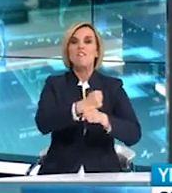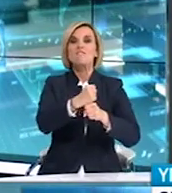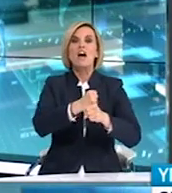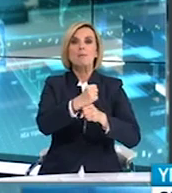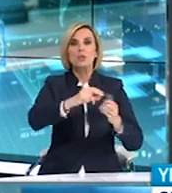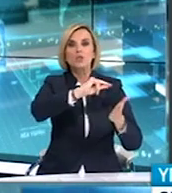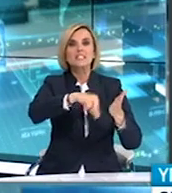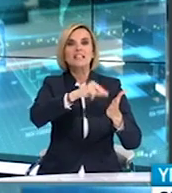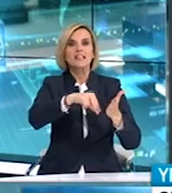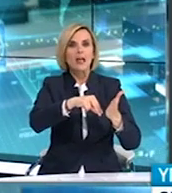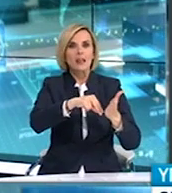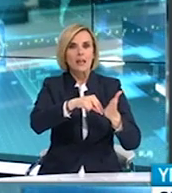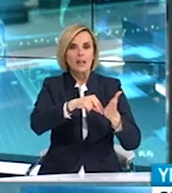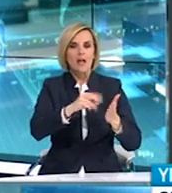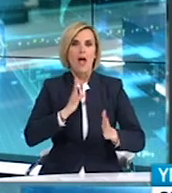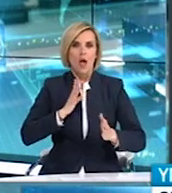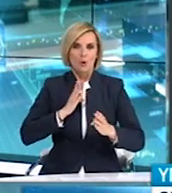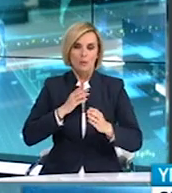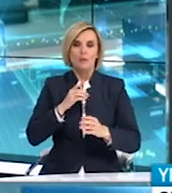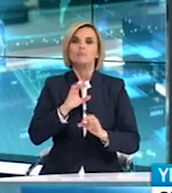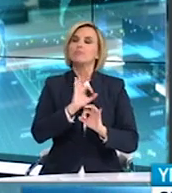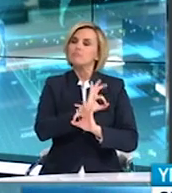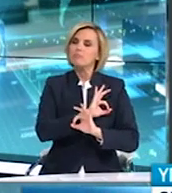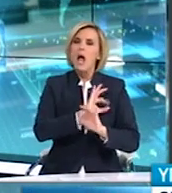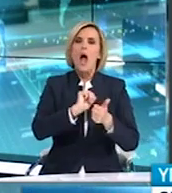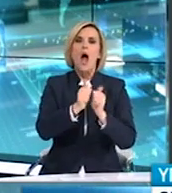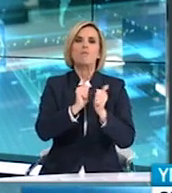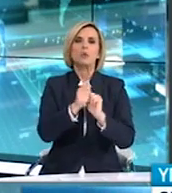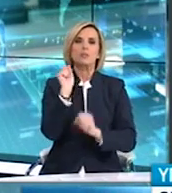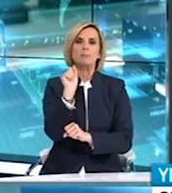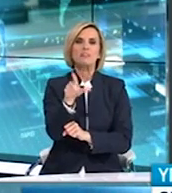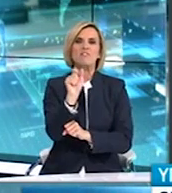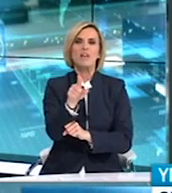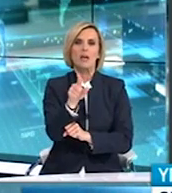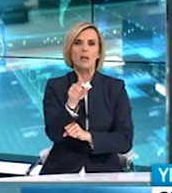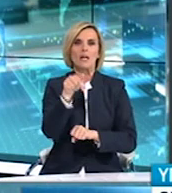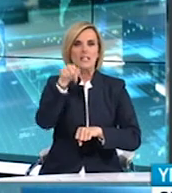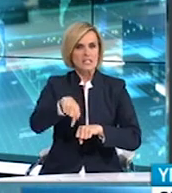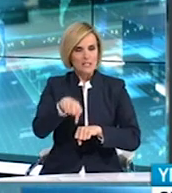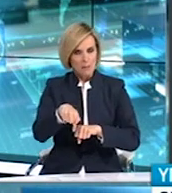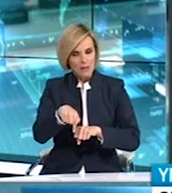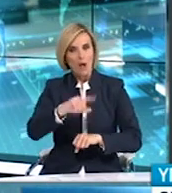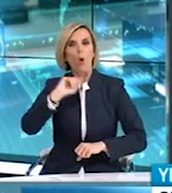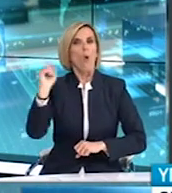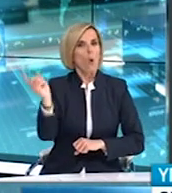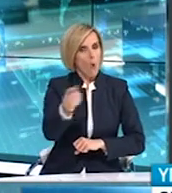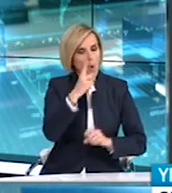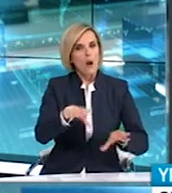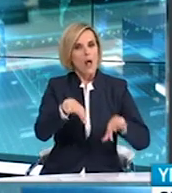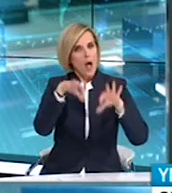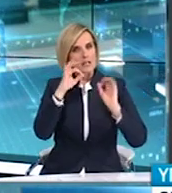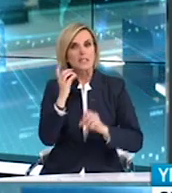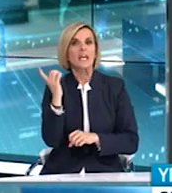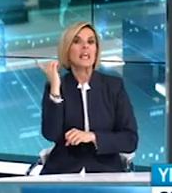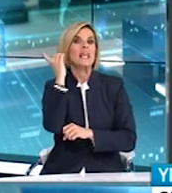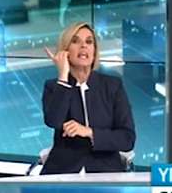τους, χωρίς να χρειάζεται να τις προσκομίζουν τυπωμένες στο φαρμακοποιό, έχουν από σήμερα οι πολίτες, καθώς τίθεται